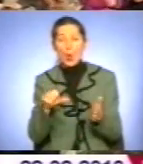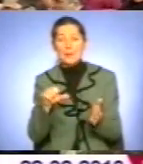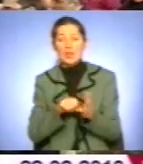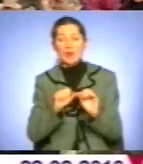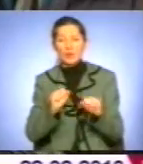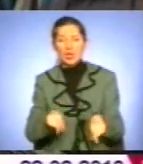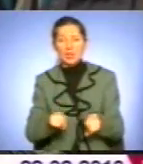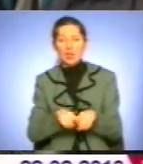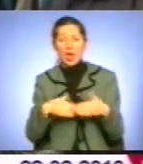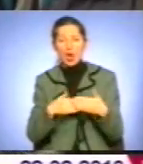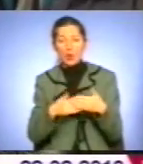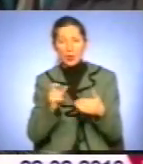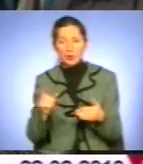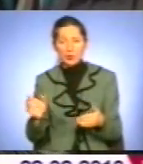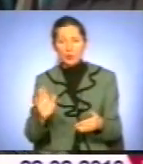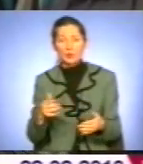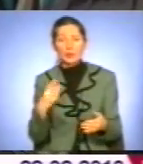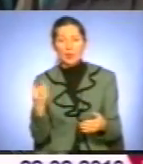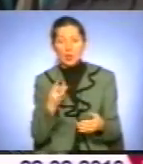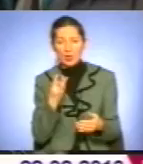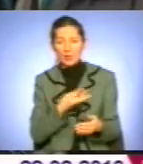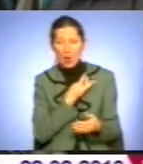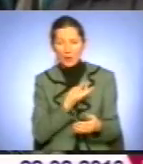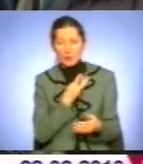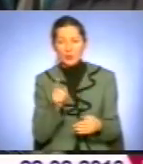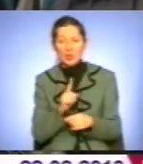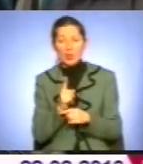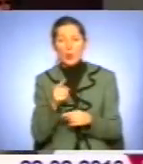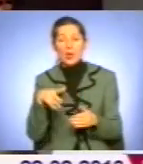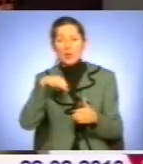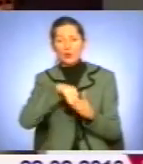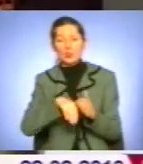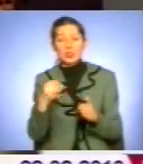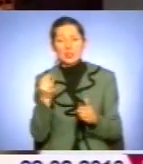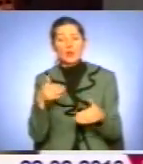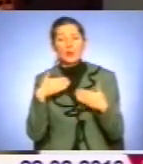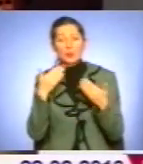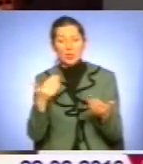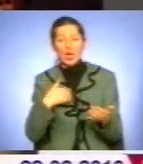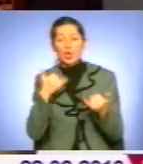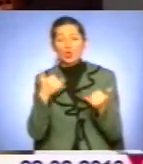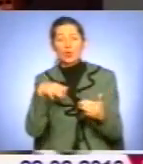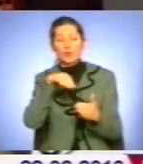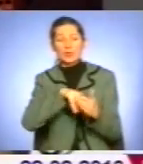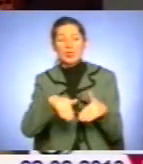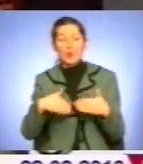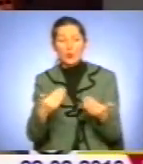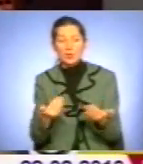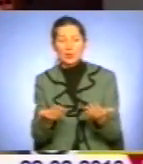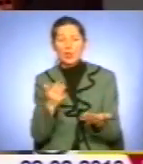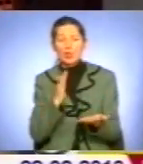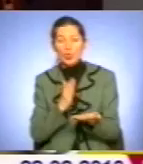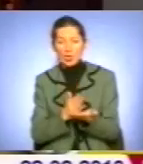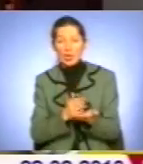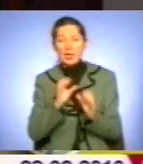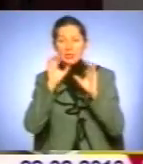та громадськості вийшов жвавим. Тернополяни вносили цікаві пропозиції. Я сьогодні внесла пропозицію, нехай, якщо це діє закон держави,